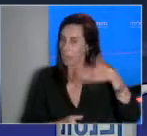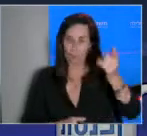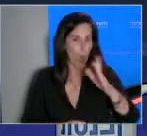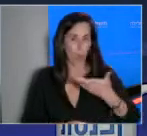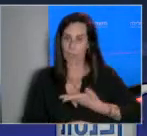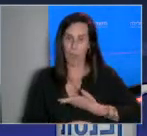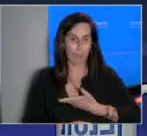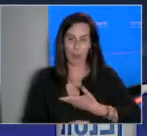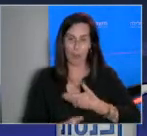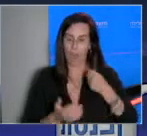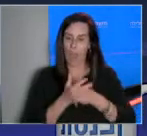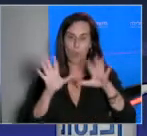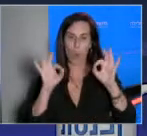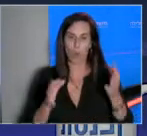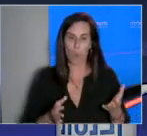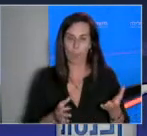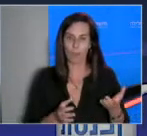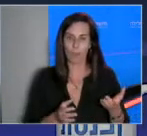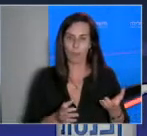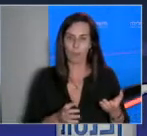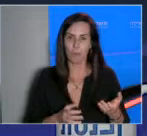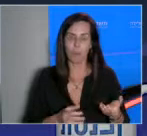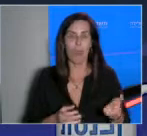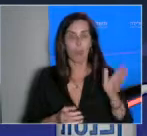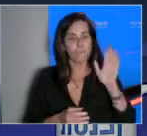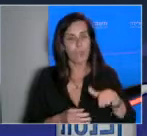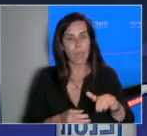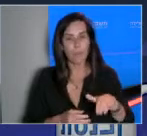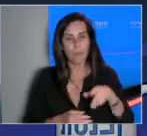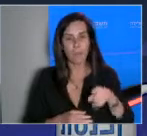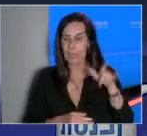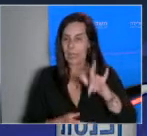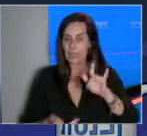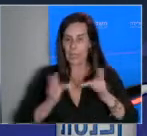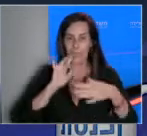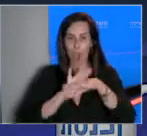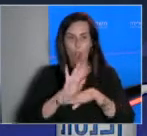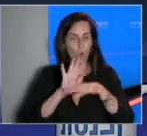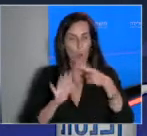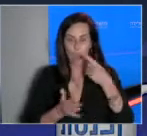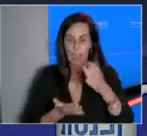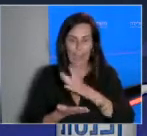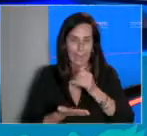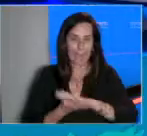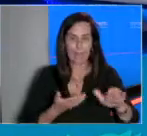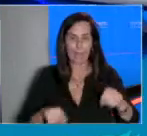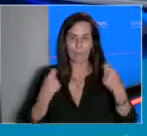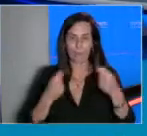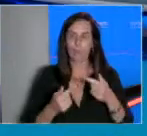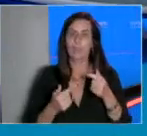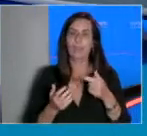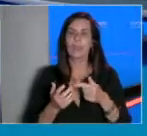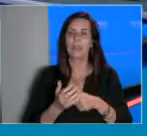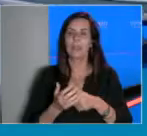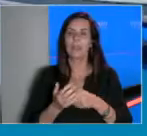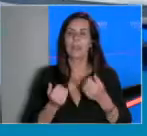נקבל כנראה לפחות עד אוקטובר לדעתי, בנוסף לעובדה שזה נגד החוק, כי החוק אומר חוק חינוך חינם. כי פתחו